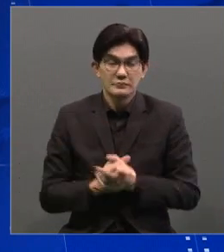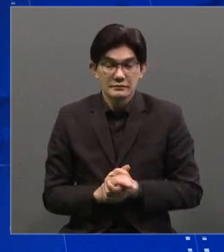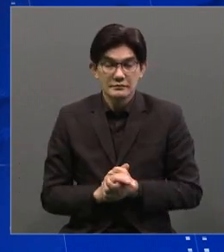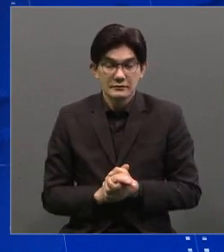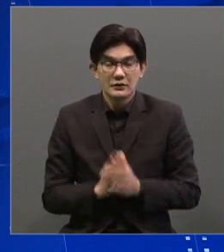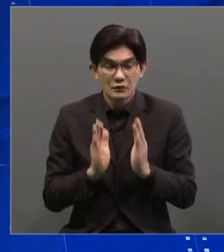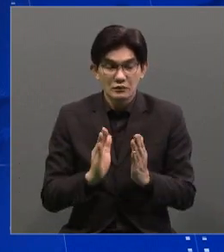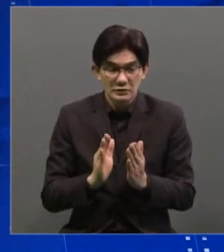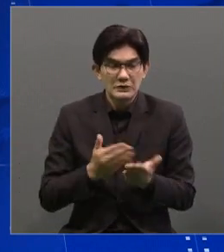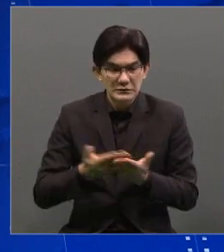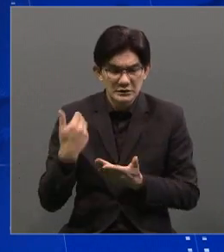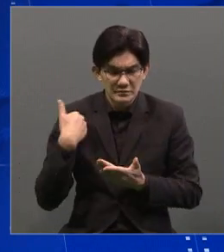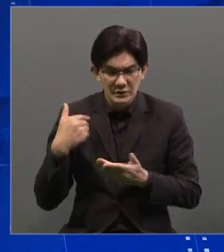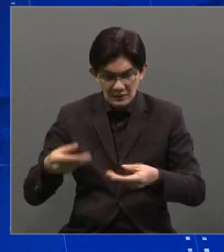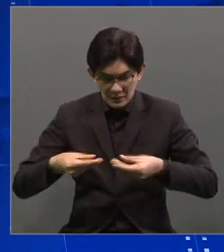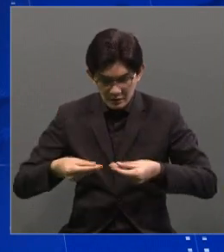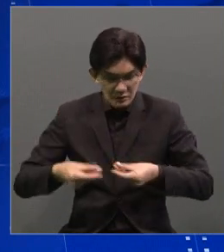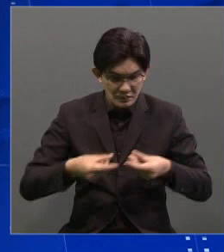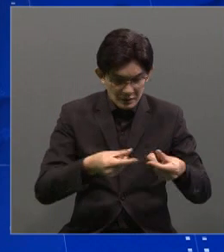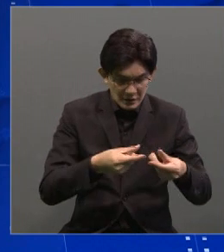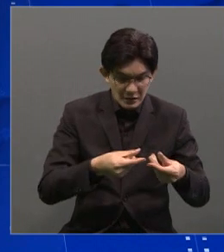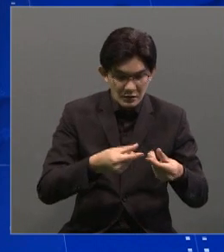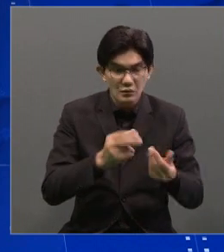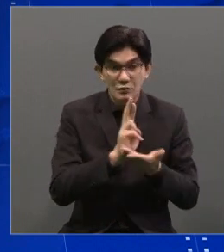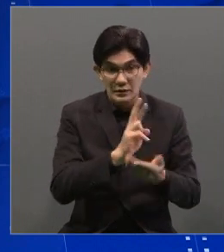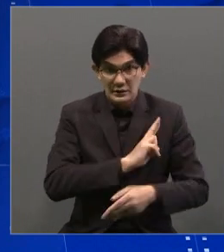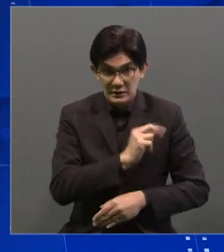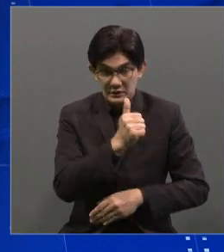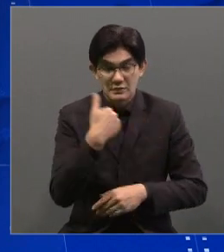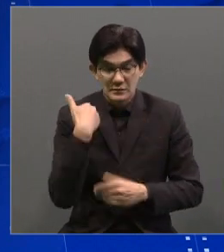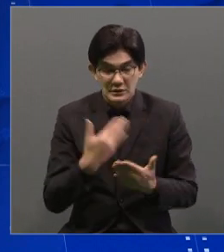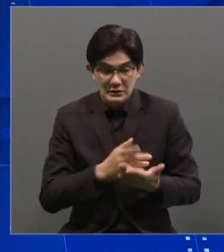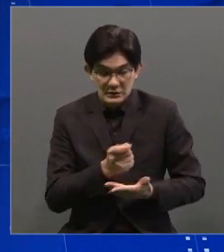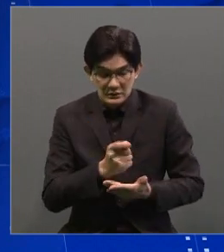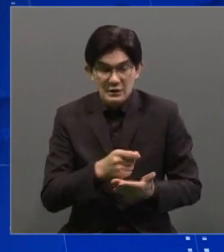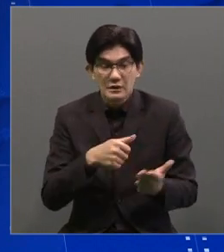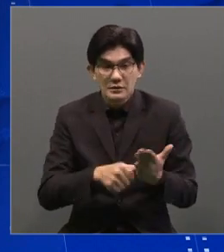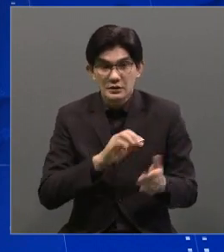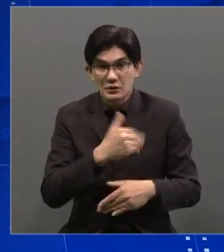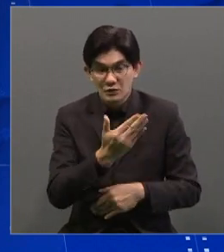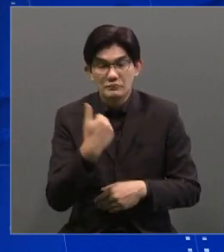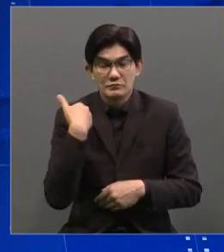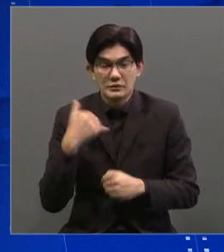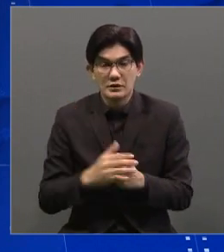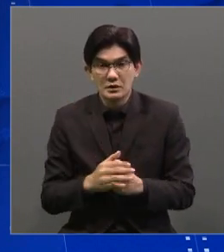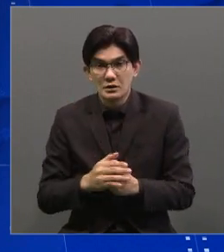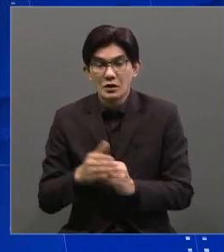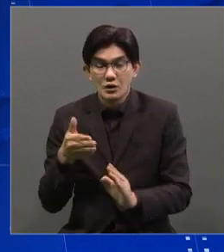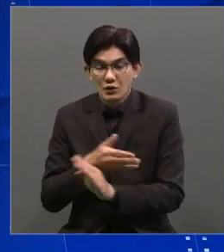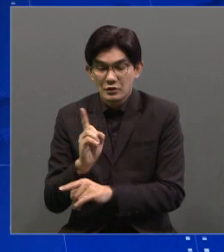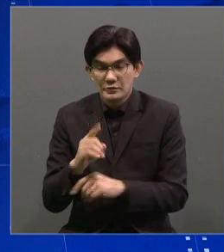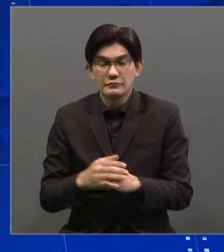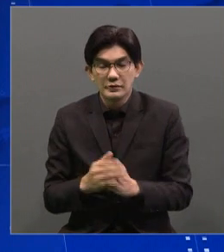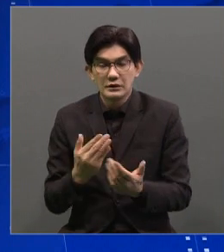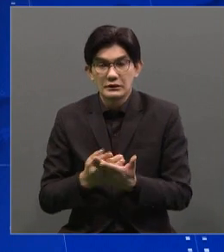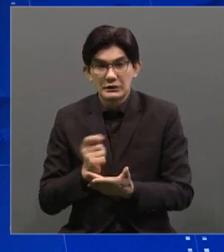แล้วลูกค้าก็เอาสลากใบจริงเนี่ยไปขึ้นเงินรางวัลเองซึ่งลูกค้าจะต้องชำระภาษีเองคือก่อนหน้านี้ลูกค้าที่ซื้อกับกองสลากทัตเนี่ยกอง